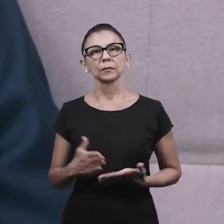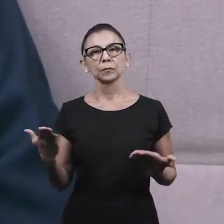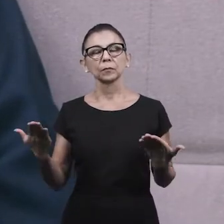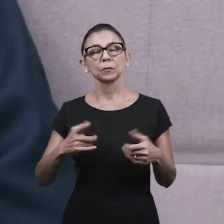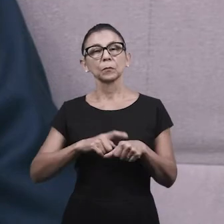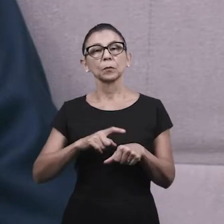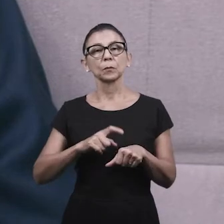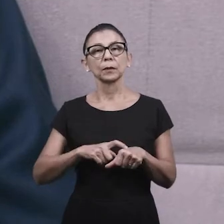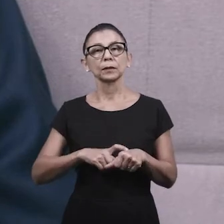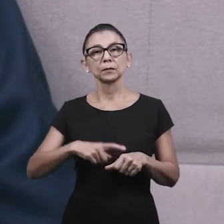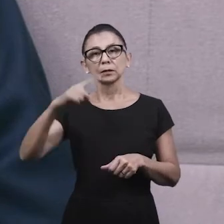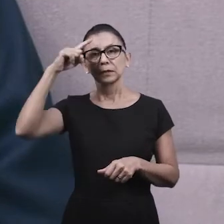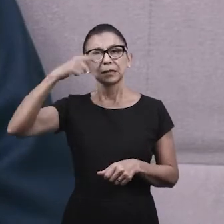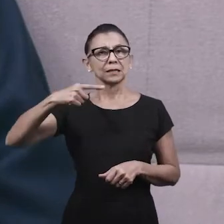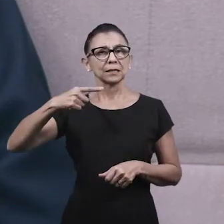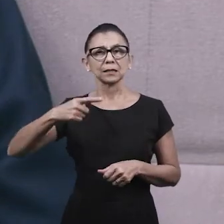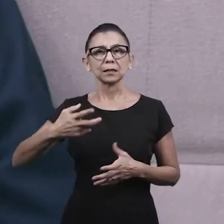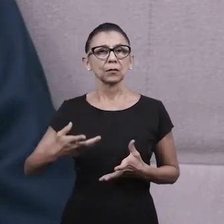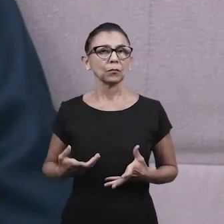Le Seigneur Jésus,